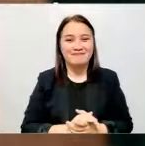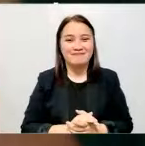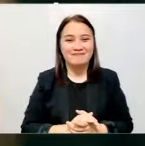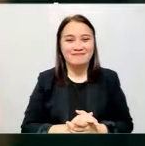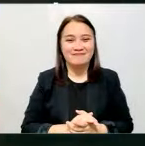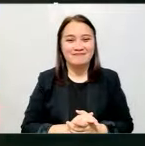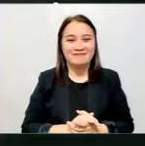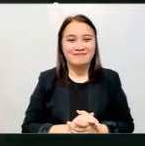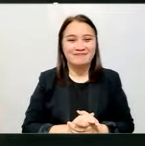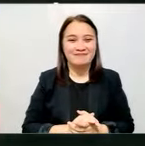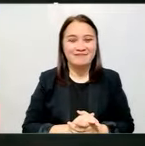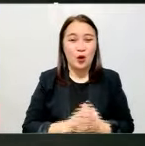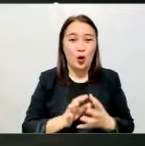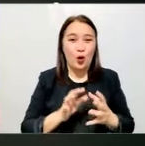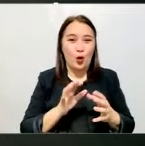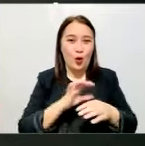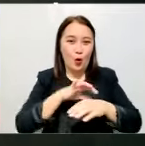Earth!